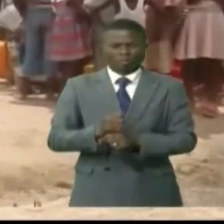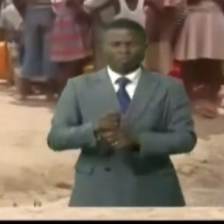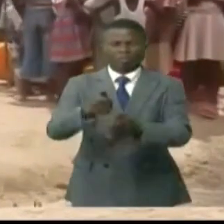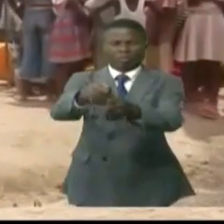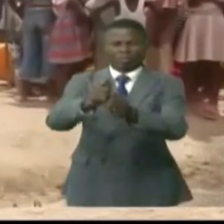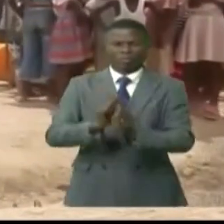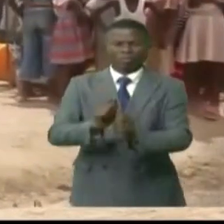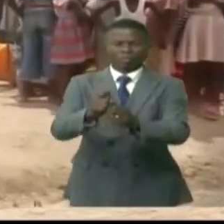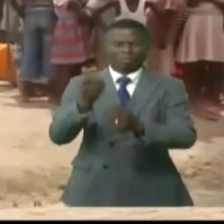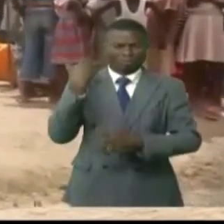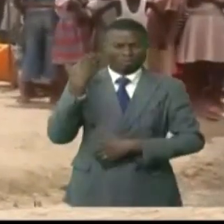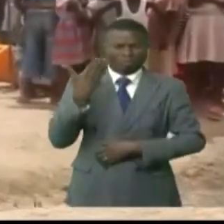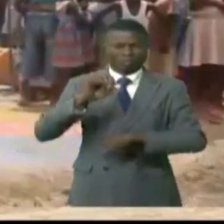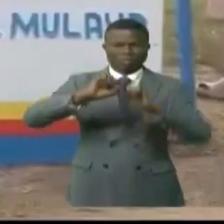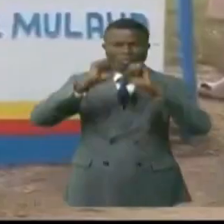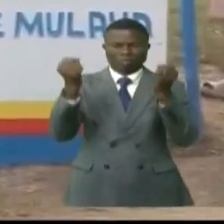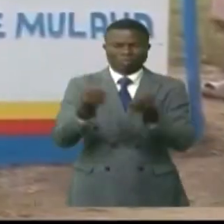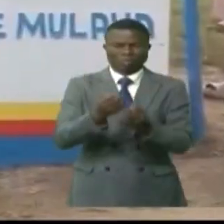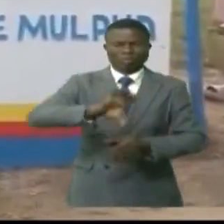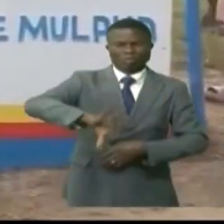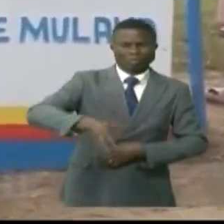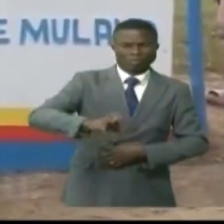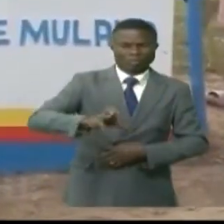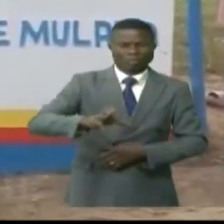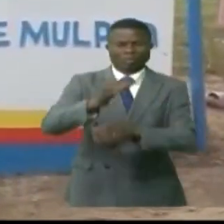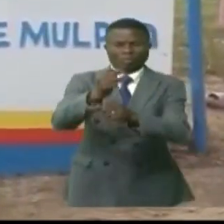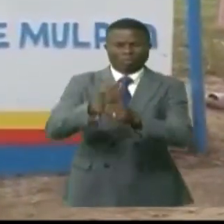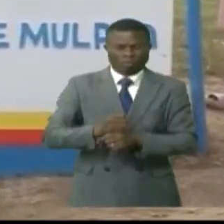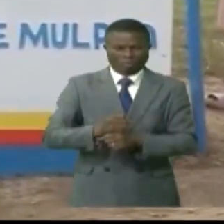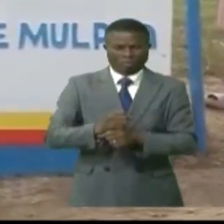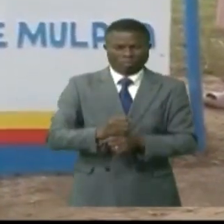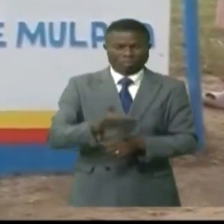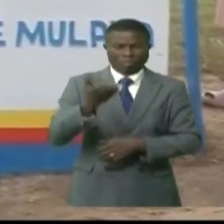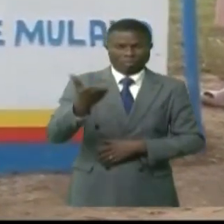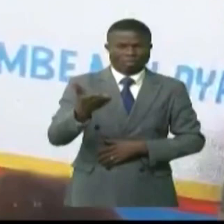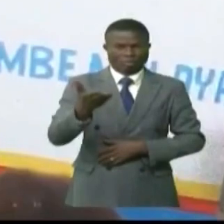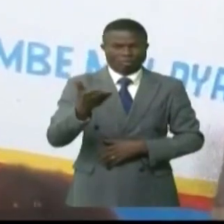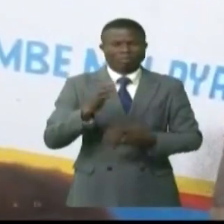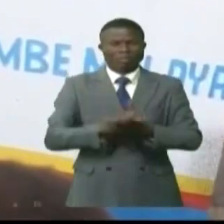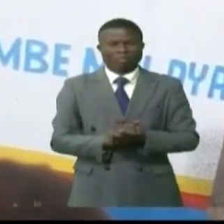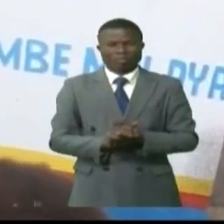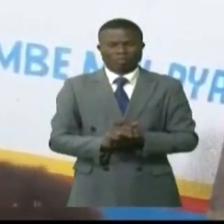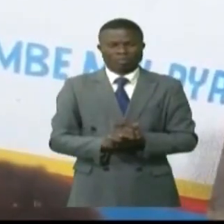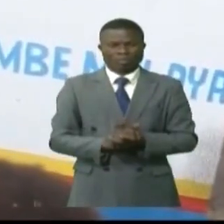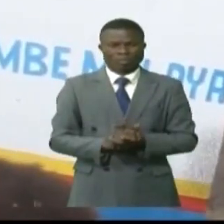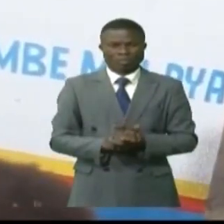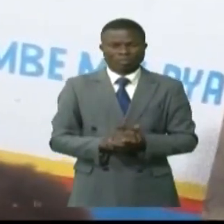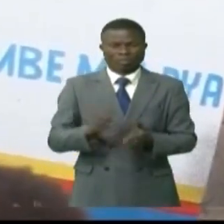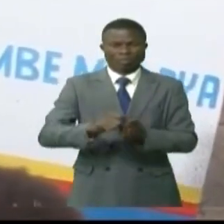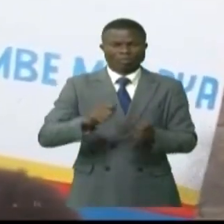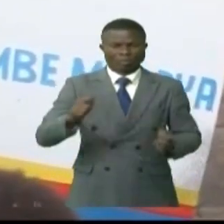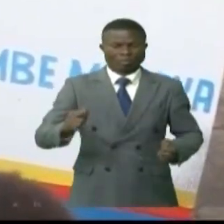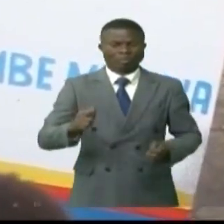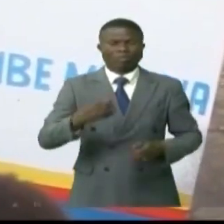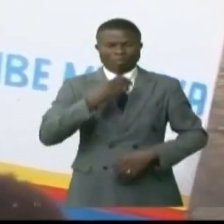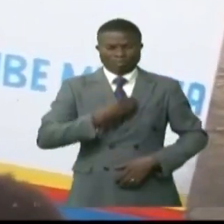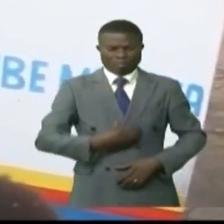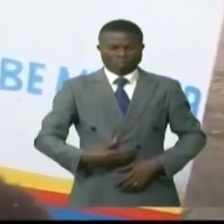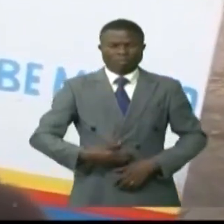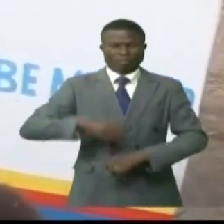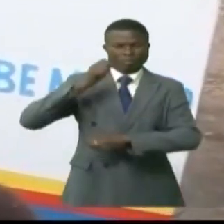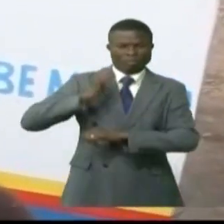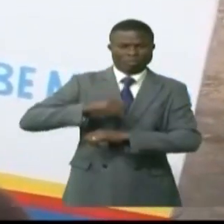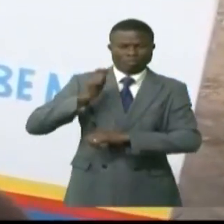de distribution d'eau de la régie des eaux et bénéficie d'une borne fontaine. Don de maître Eli Kayembe